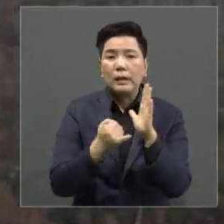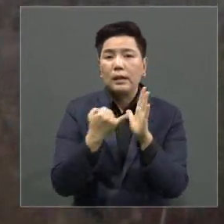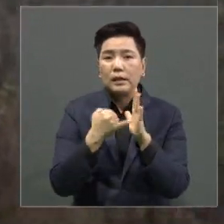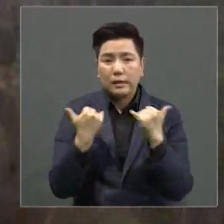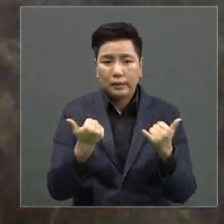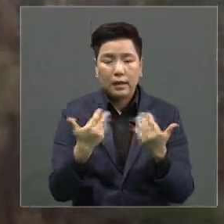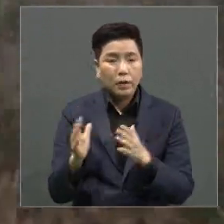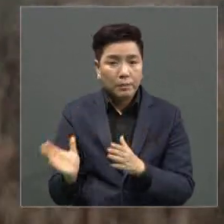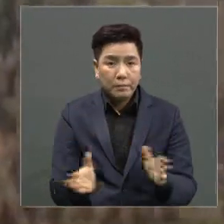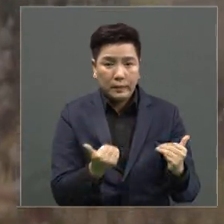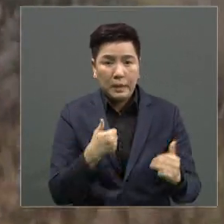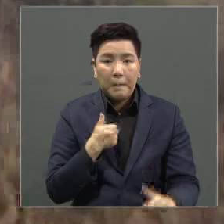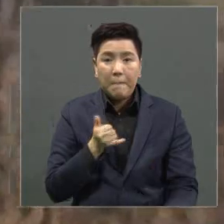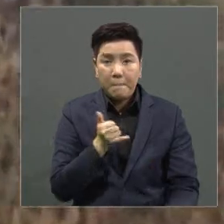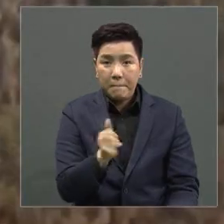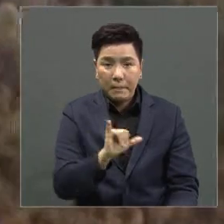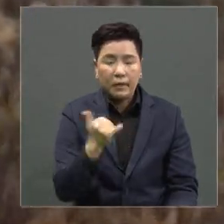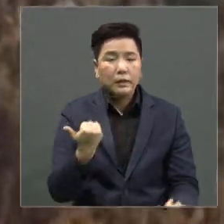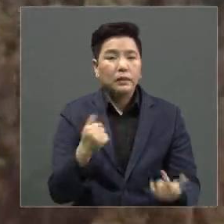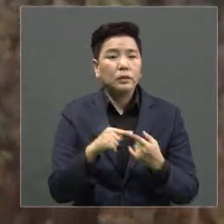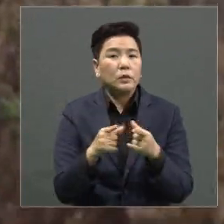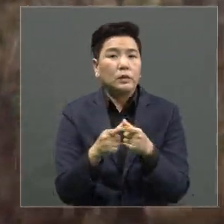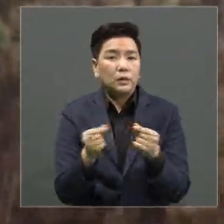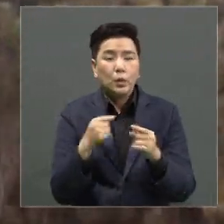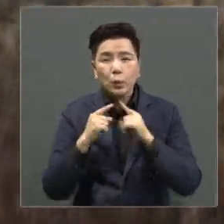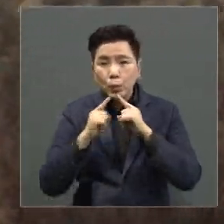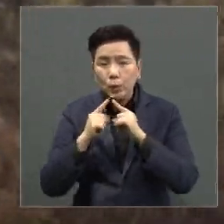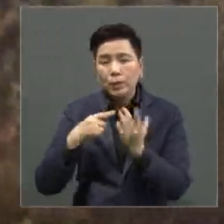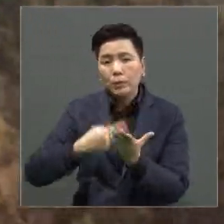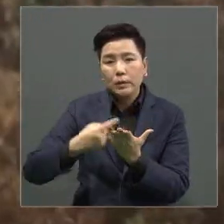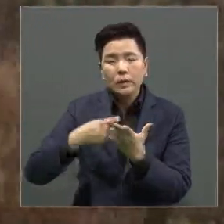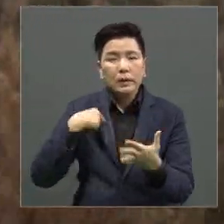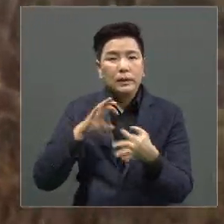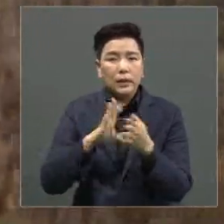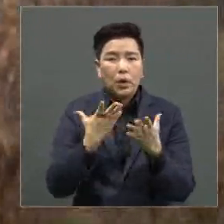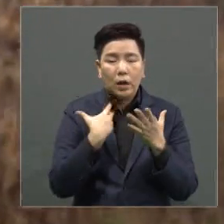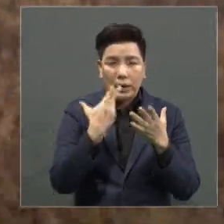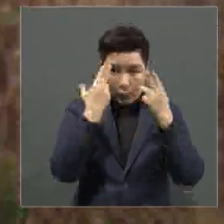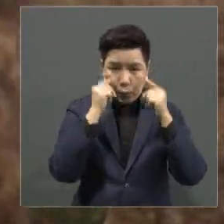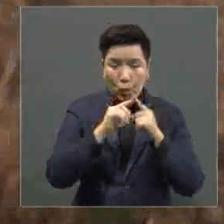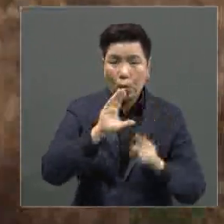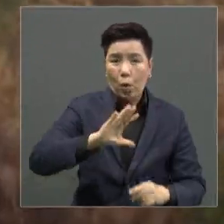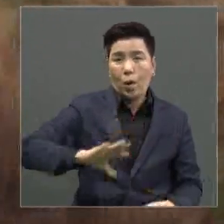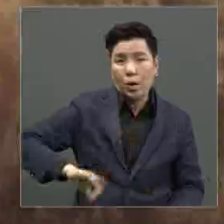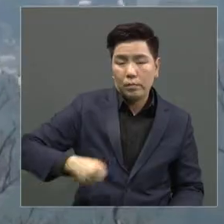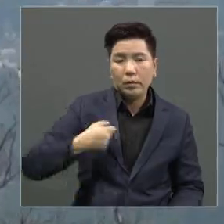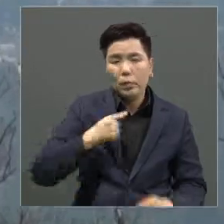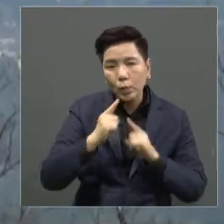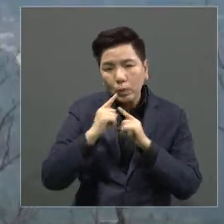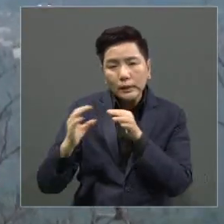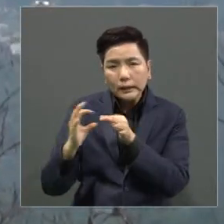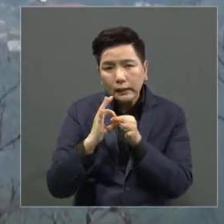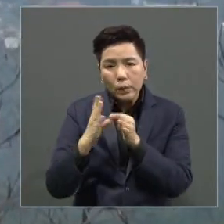แต่ว่าก่อนเดินทางไปเนี่ยนะท่านนายกได้พูดถึงเรื่องของการหารือกับนายกปรีของกัมพูชาท่านคุณมาเนตนะครับถึงความคืบ